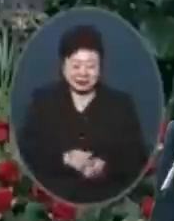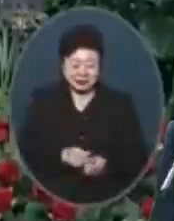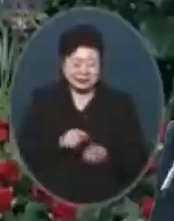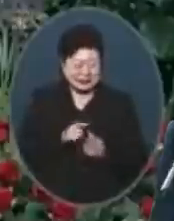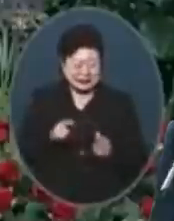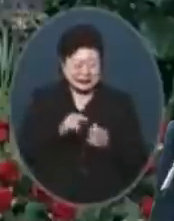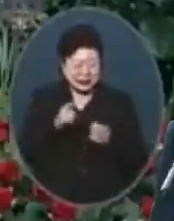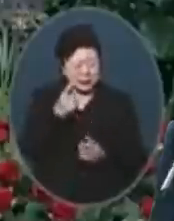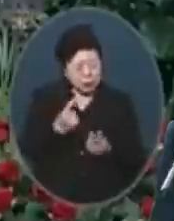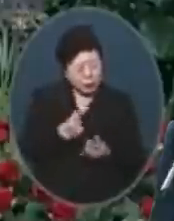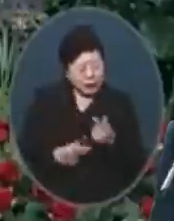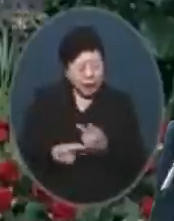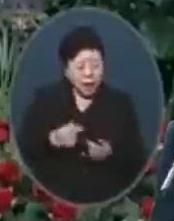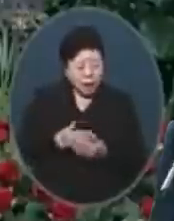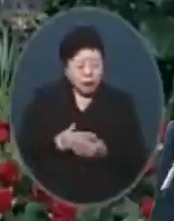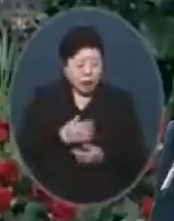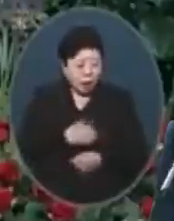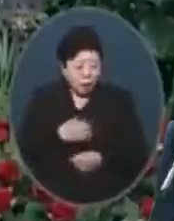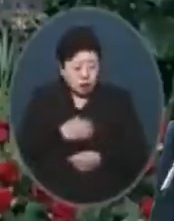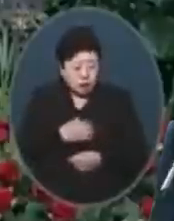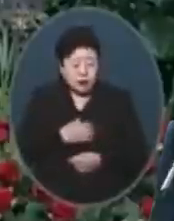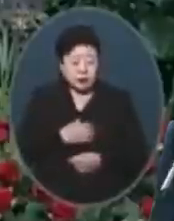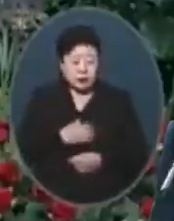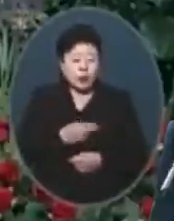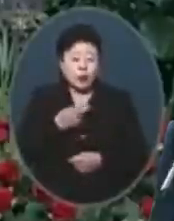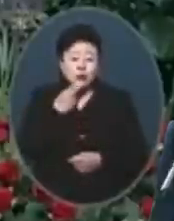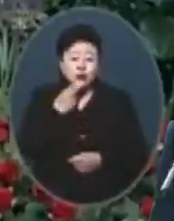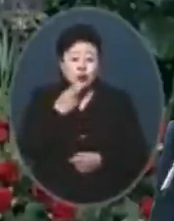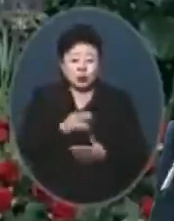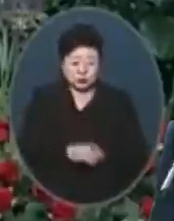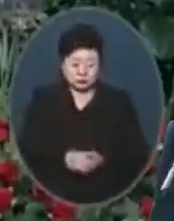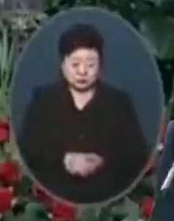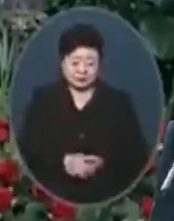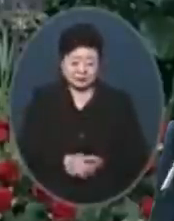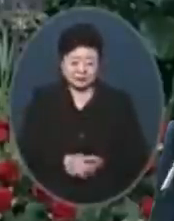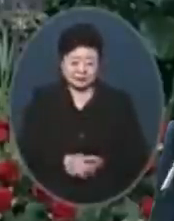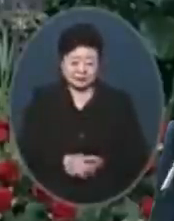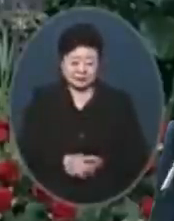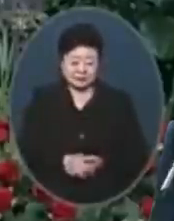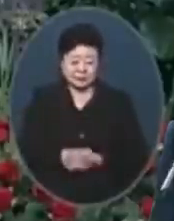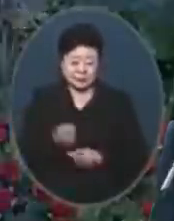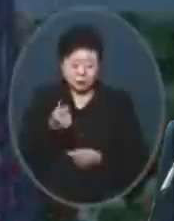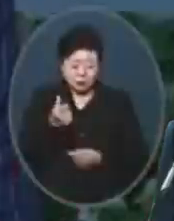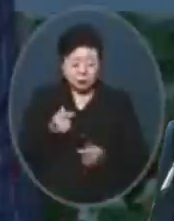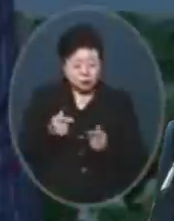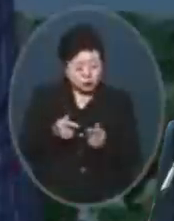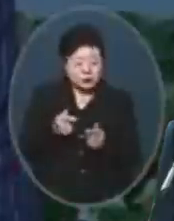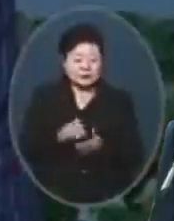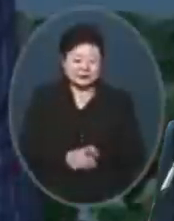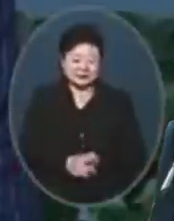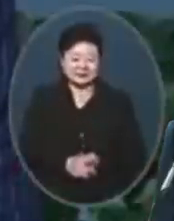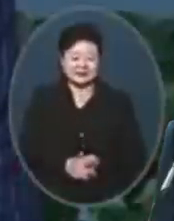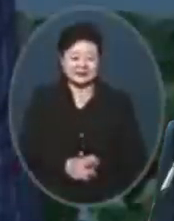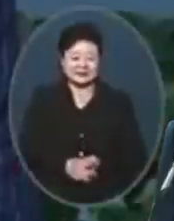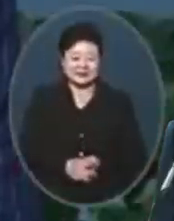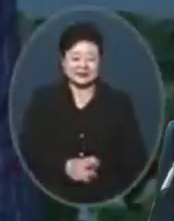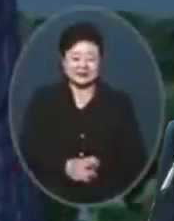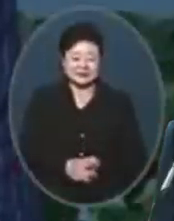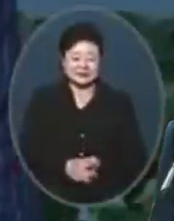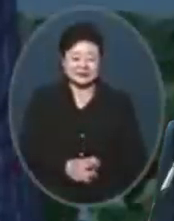사람보다 불안과 걱정에 덜 시달린다고 결론을 말해 주었습니다.